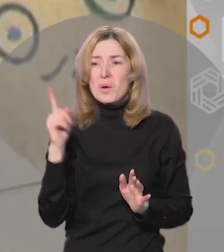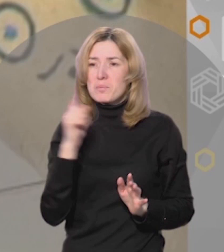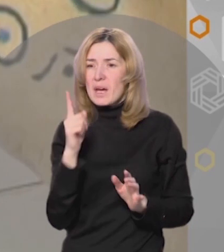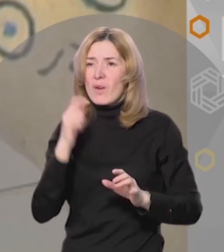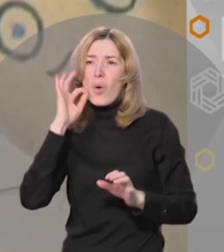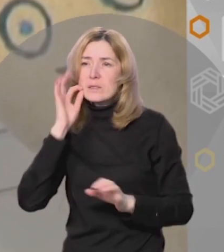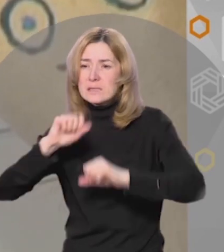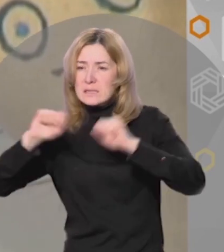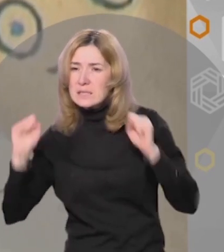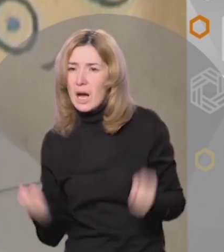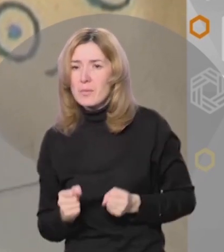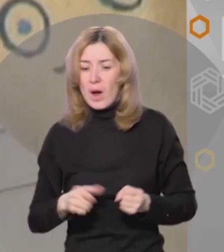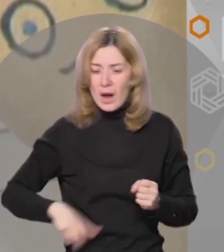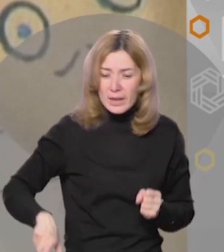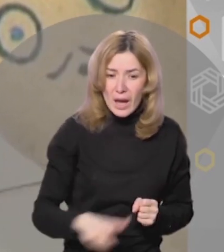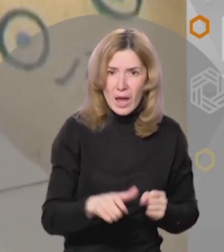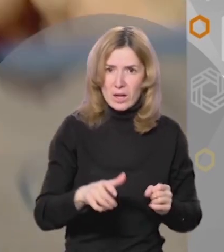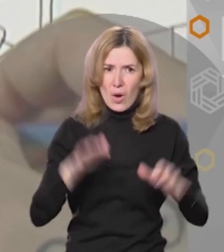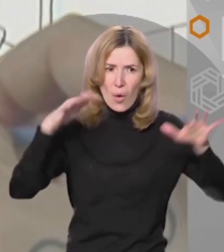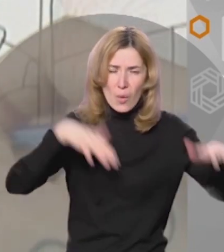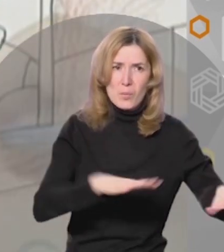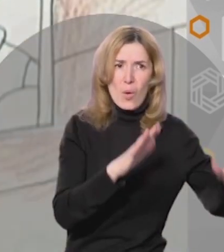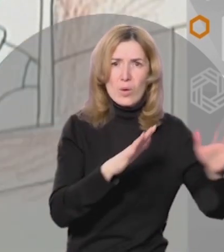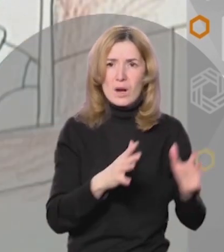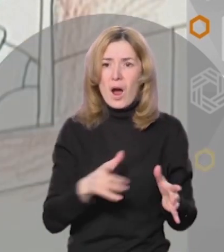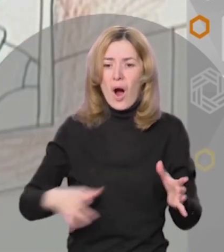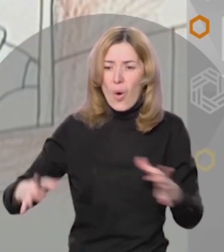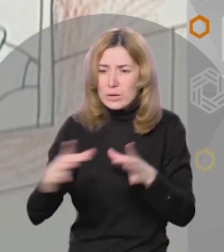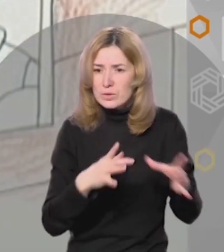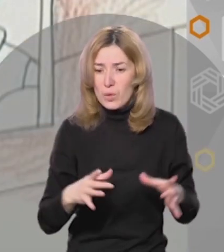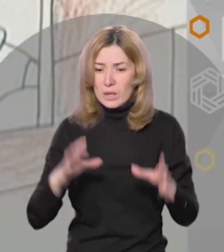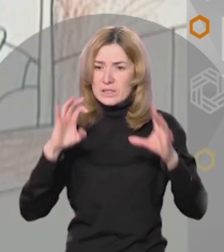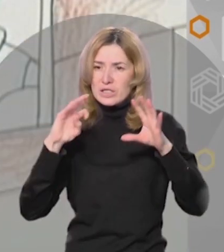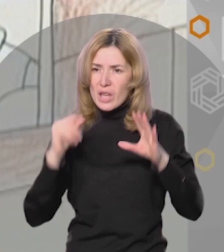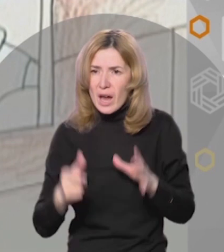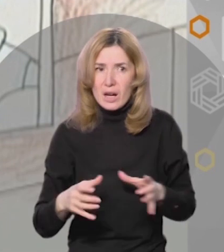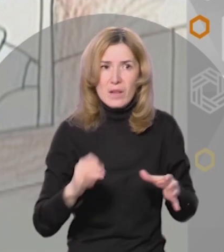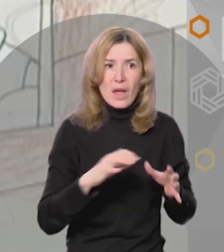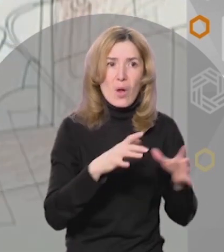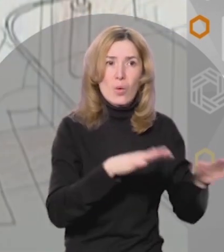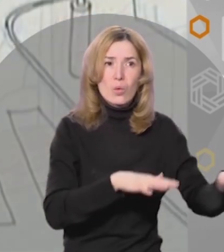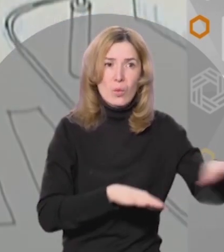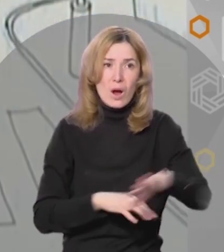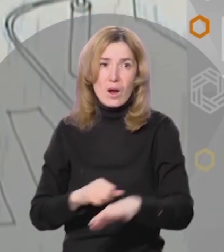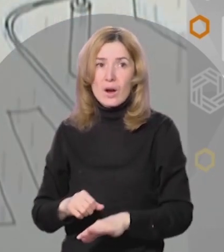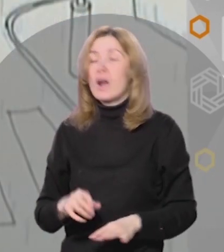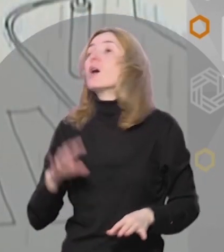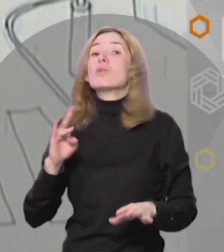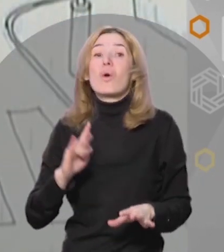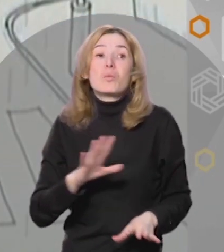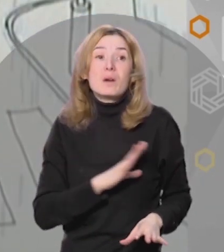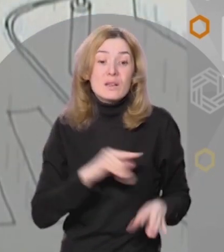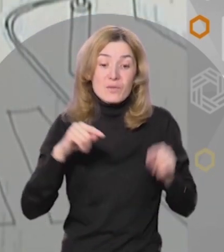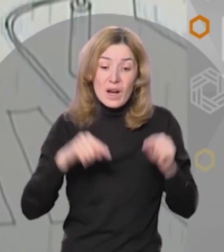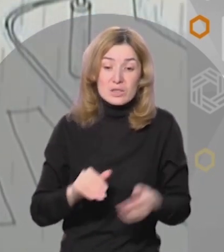осенние заморозки, реки, озера, моря и океаны, смешливые васильки на лугах. Но